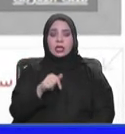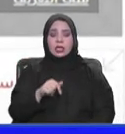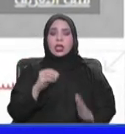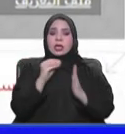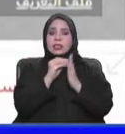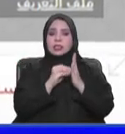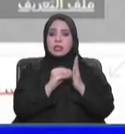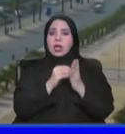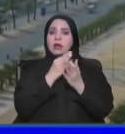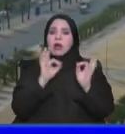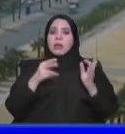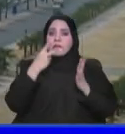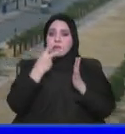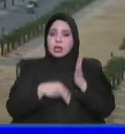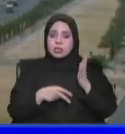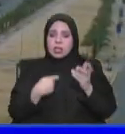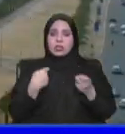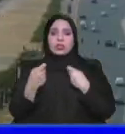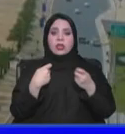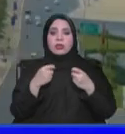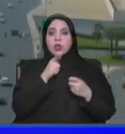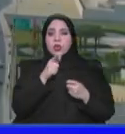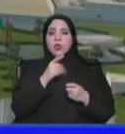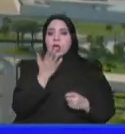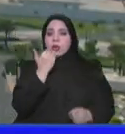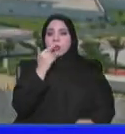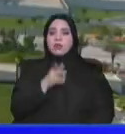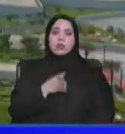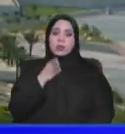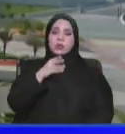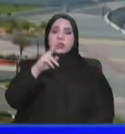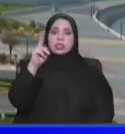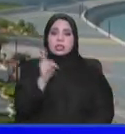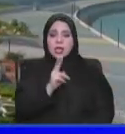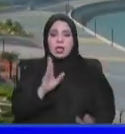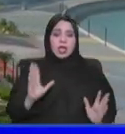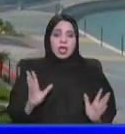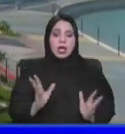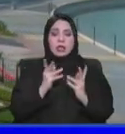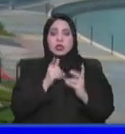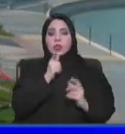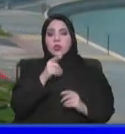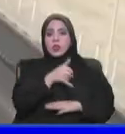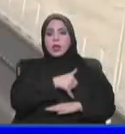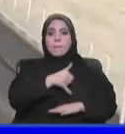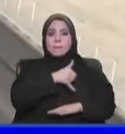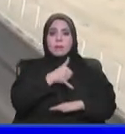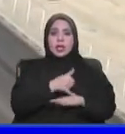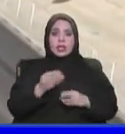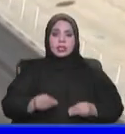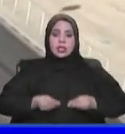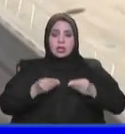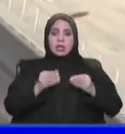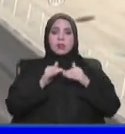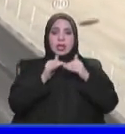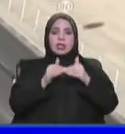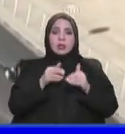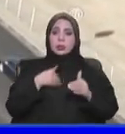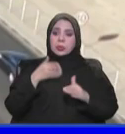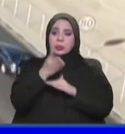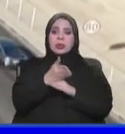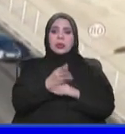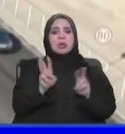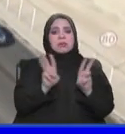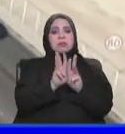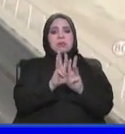والتراخيص التجاريه دون الحاجه لزياره ايا من مراكز تقديم الخدمات الحكوميه فقد